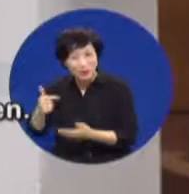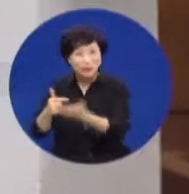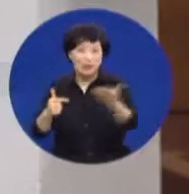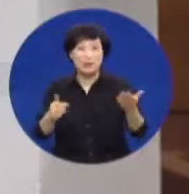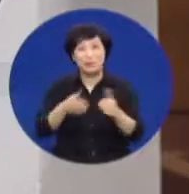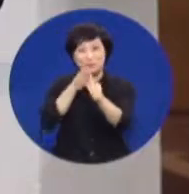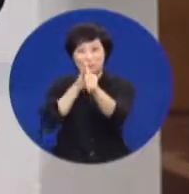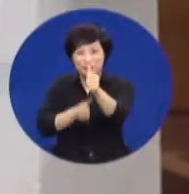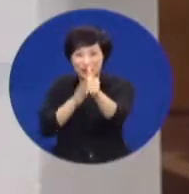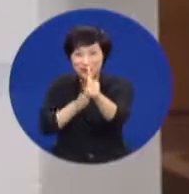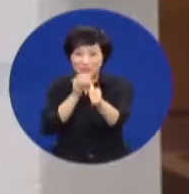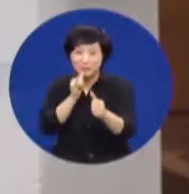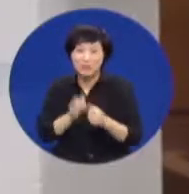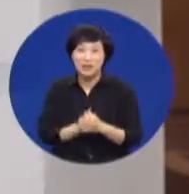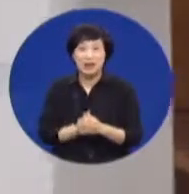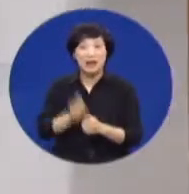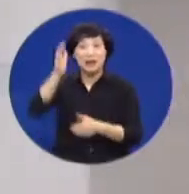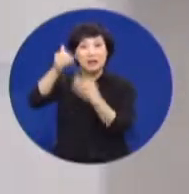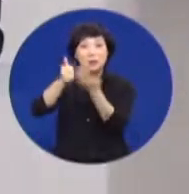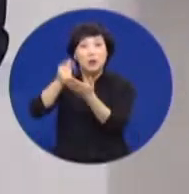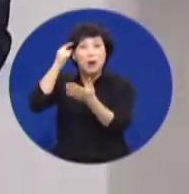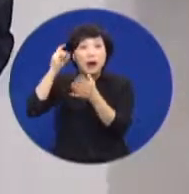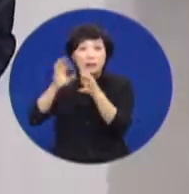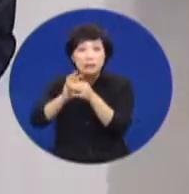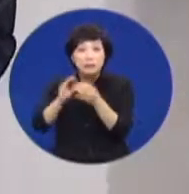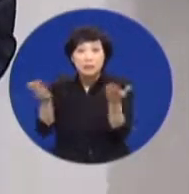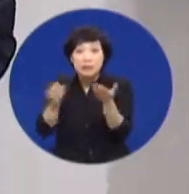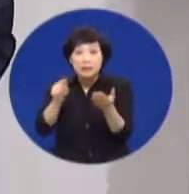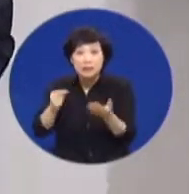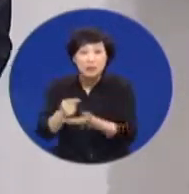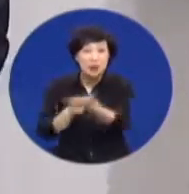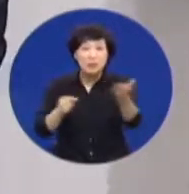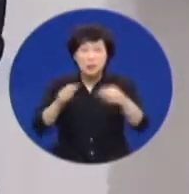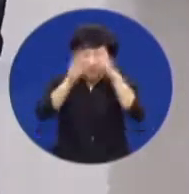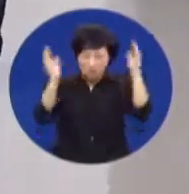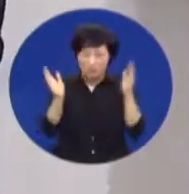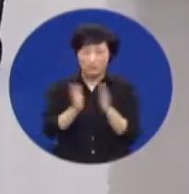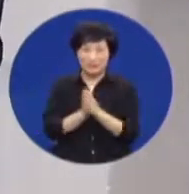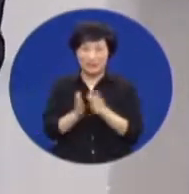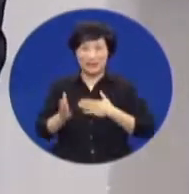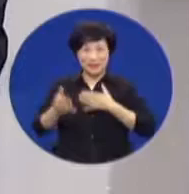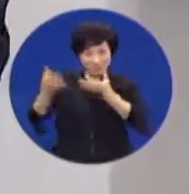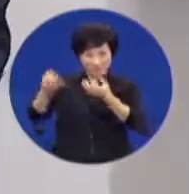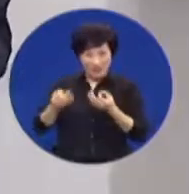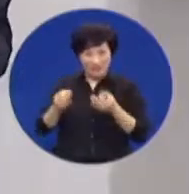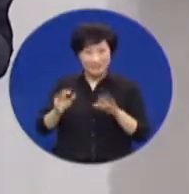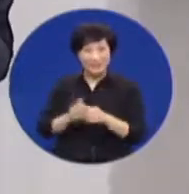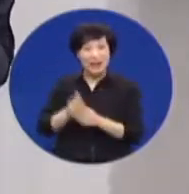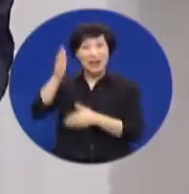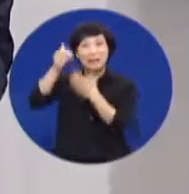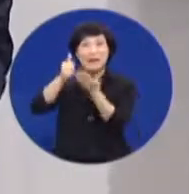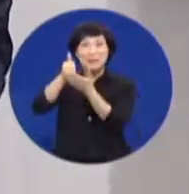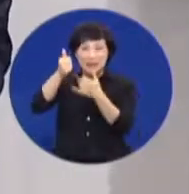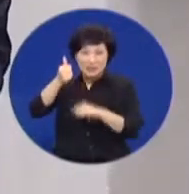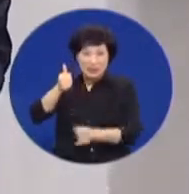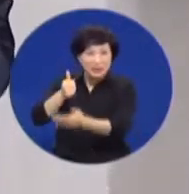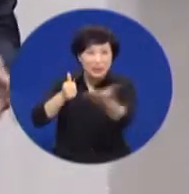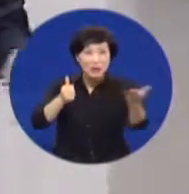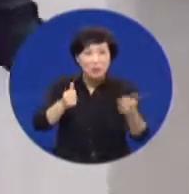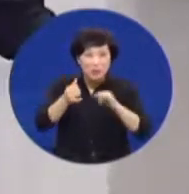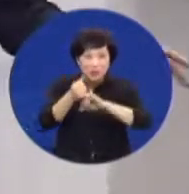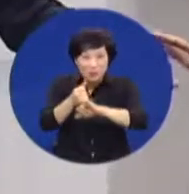간절히 비옵나니 하나님의 관심사가 다 될 수밖에 없는 하나님의 자녀가